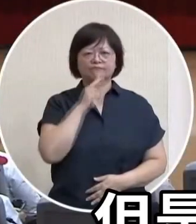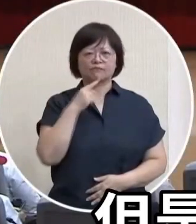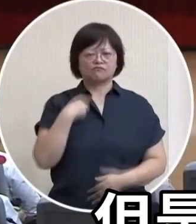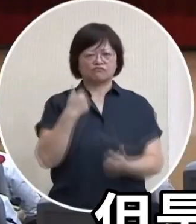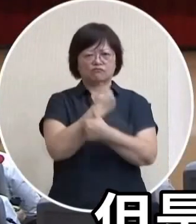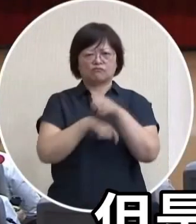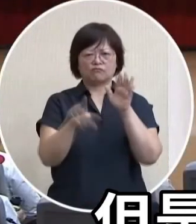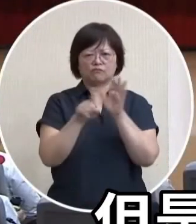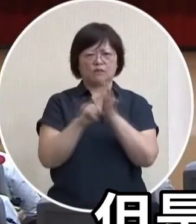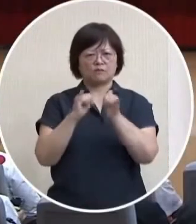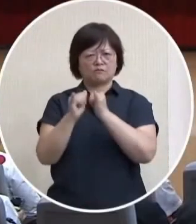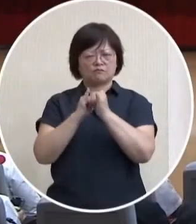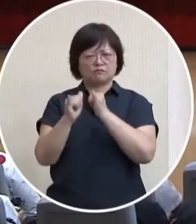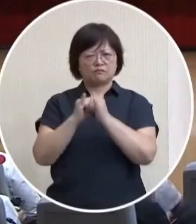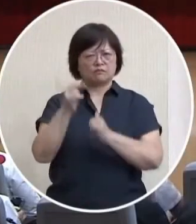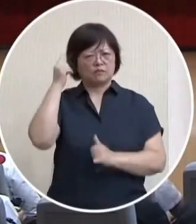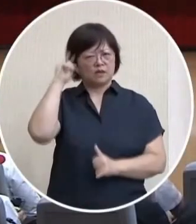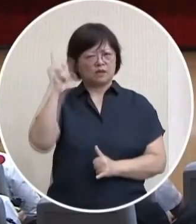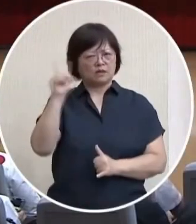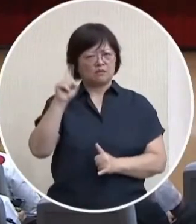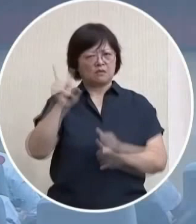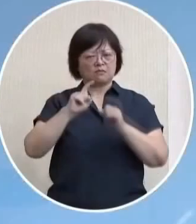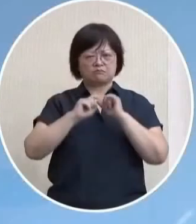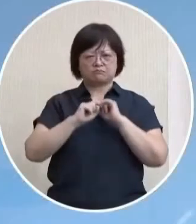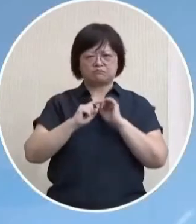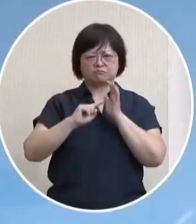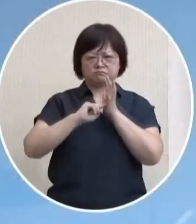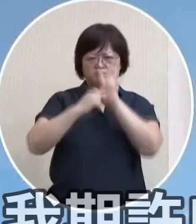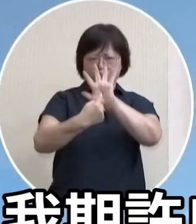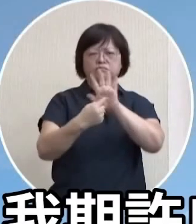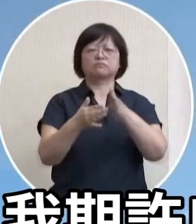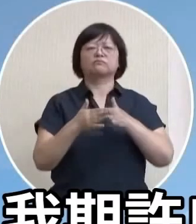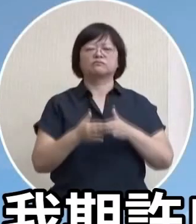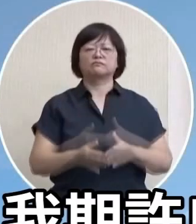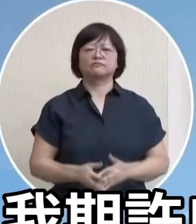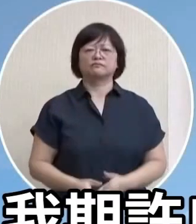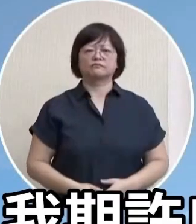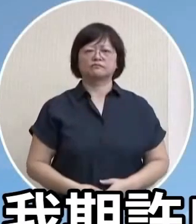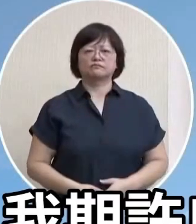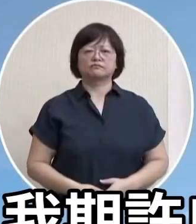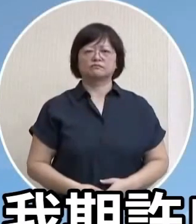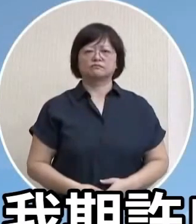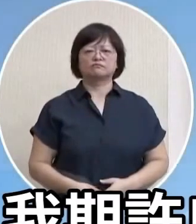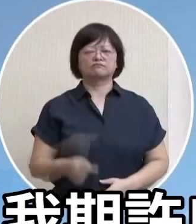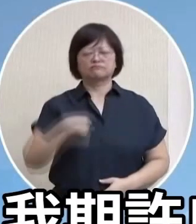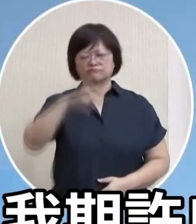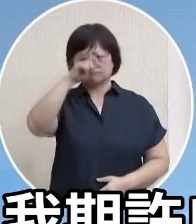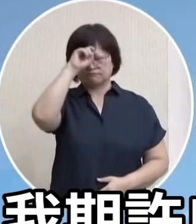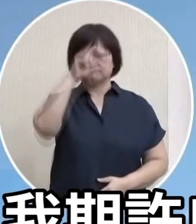声音却不能缺席。我期许自己，